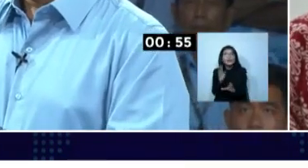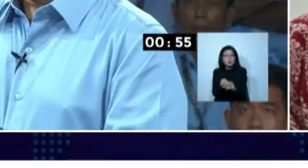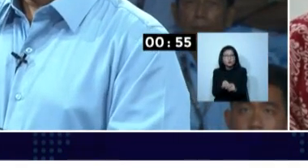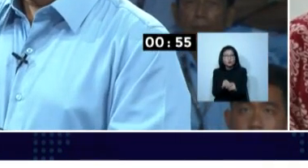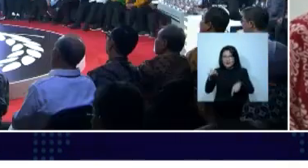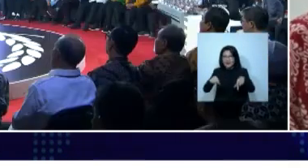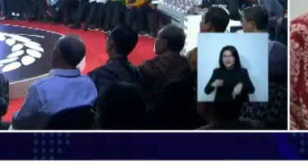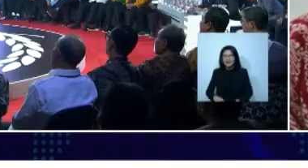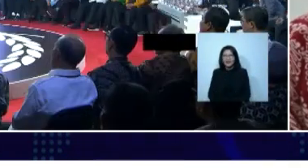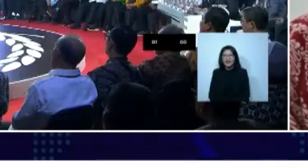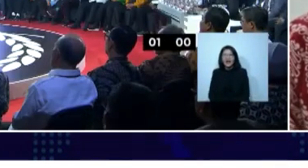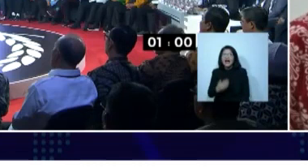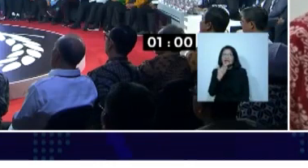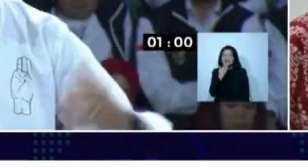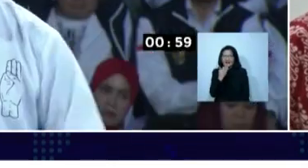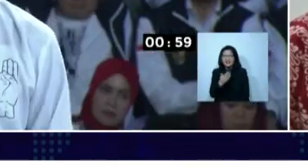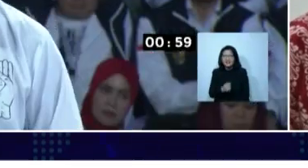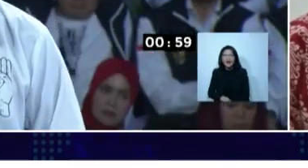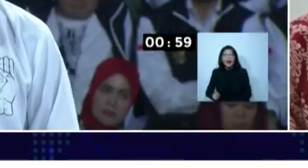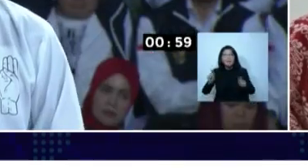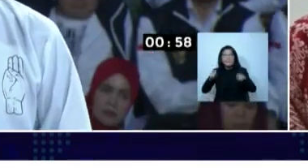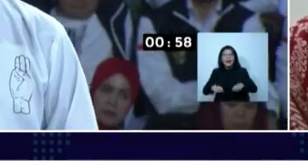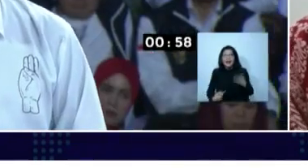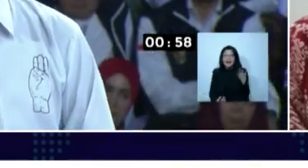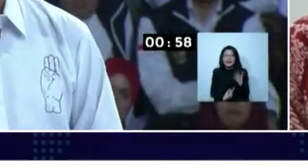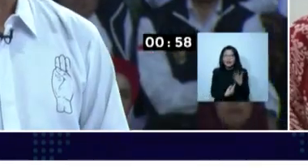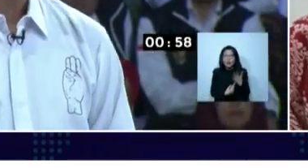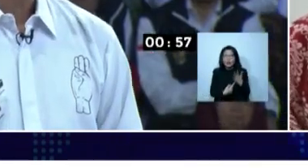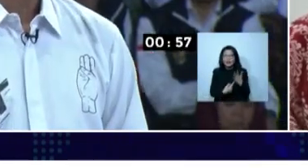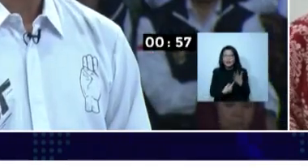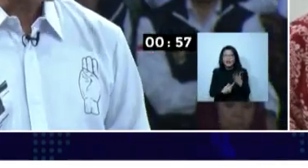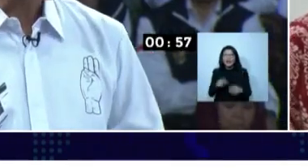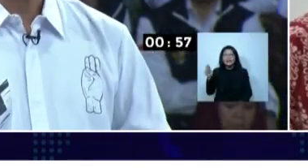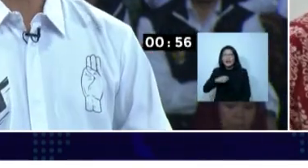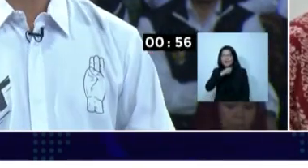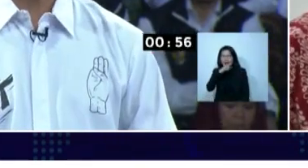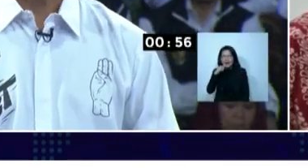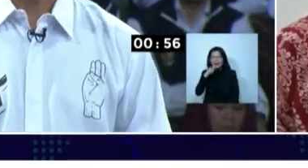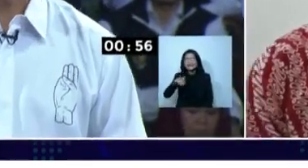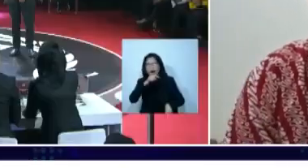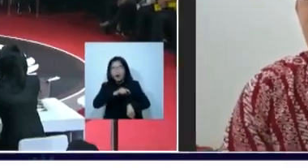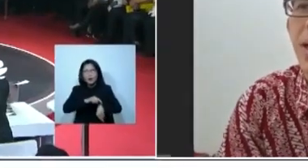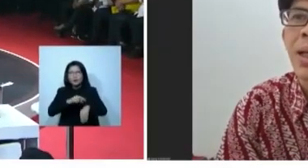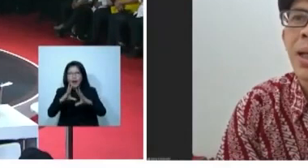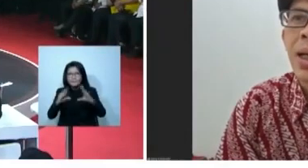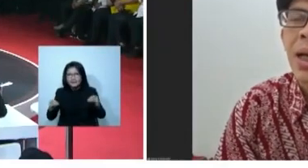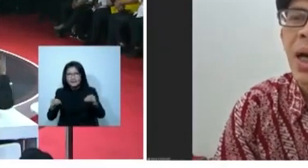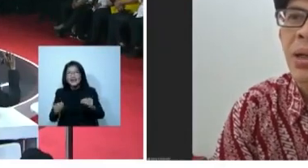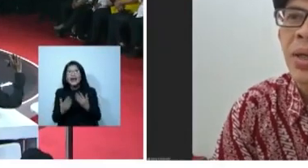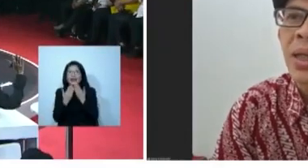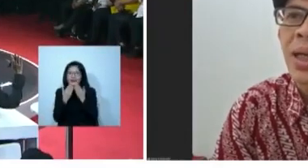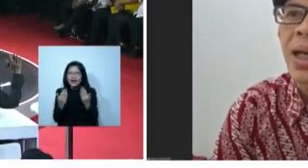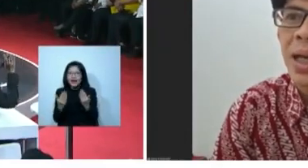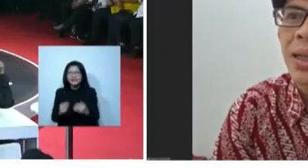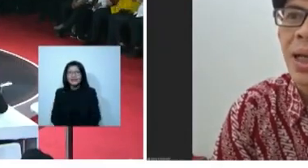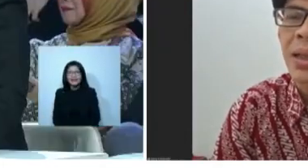yang namanya debat itu harus ada dialektika, harus ada persilangan pendapat ya, harus ada adu